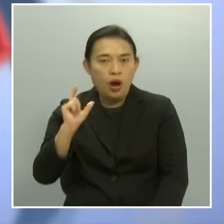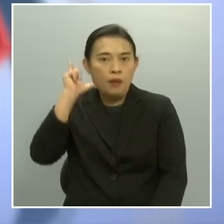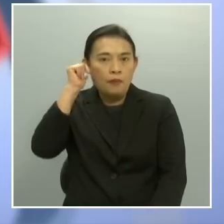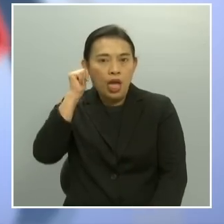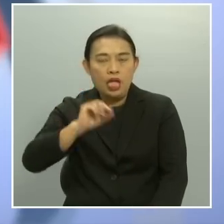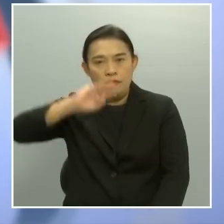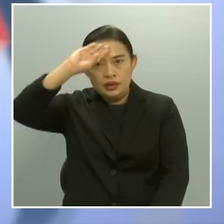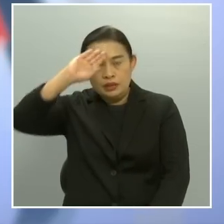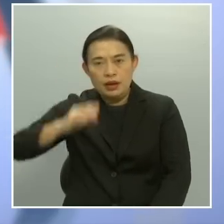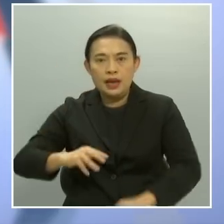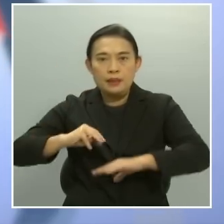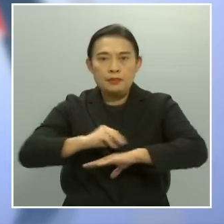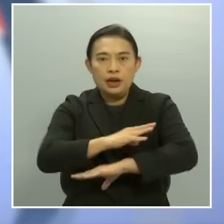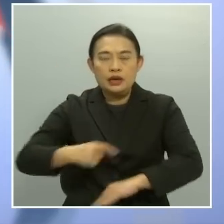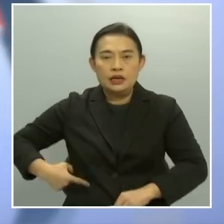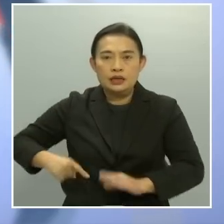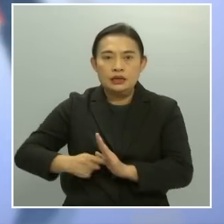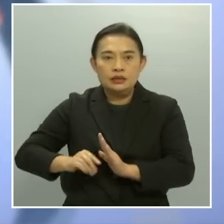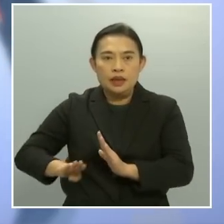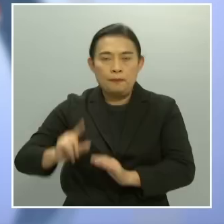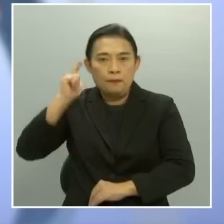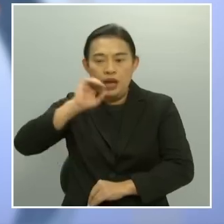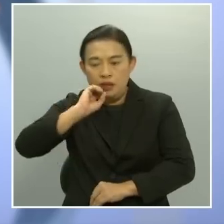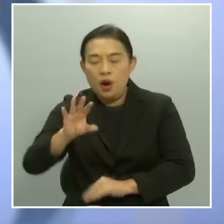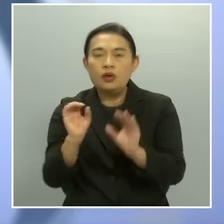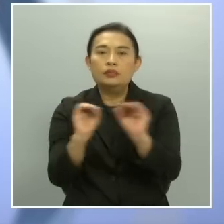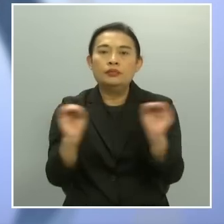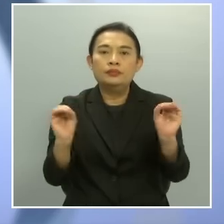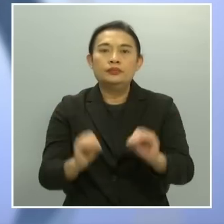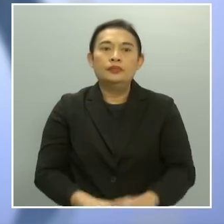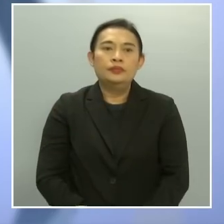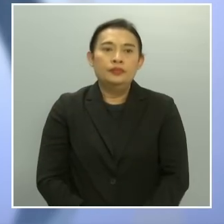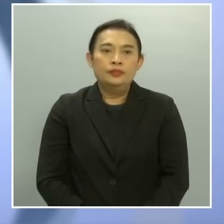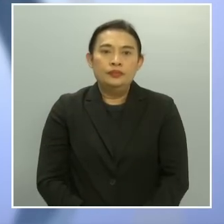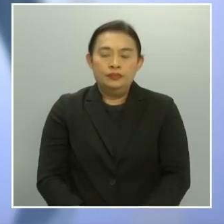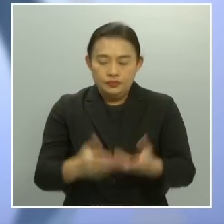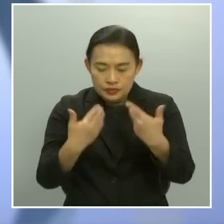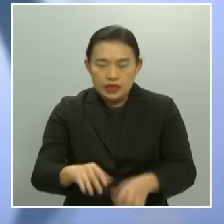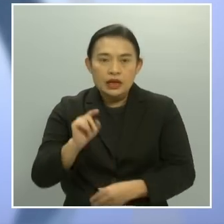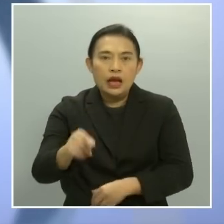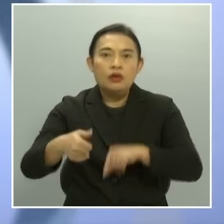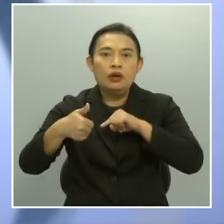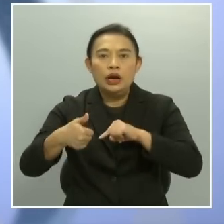ค่ะ คือคุณแม่ไม่เคยบอกไอซ์เลยเพิ่งจะมาบอกแล้วหลังจากนั้นเนี่ยไอซ์ก็สุดเลย